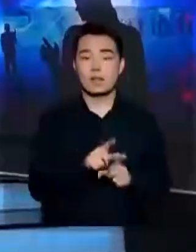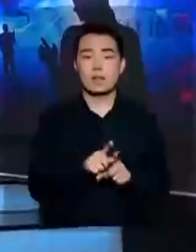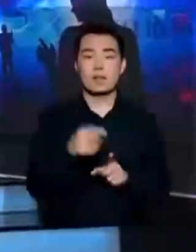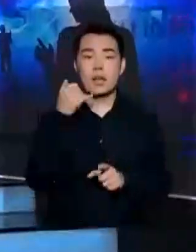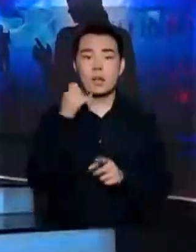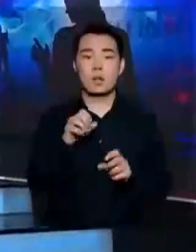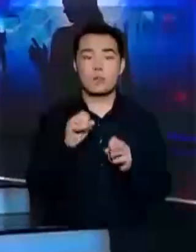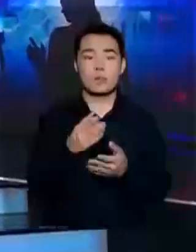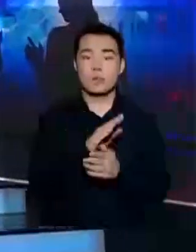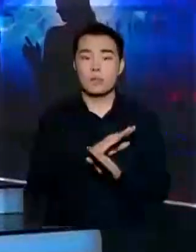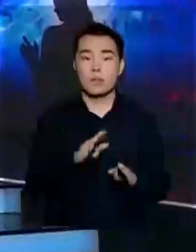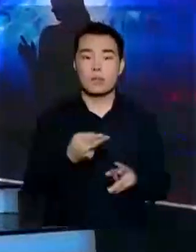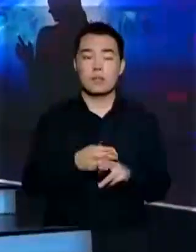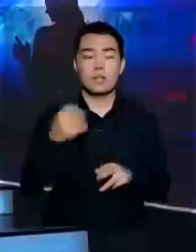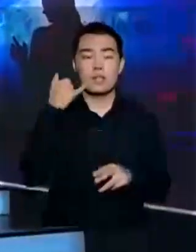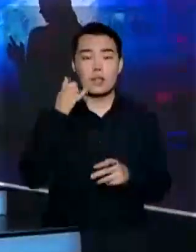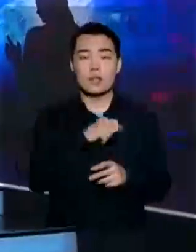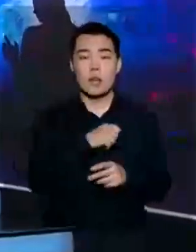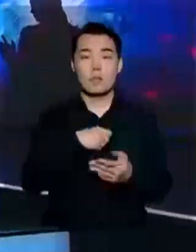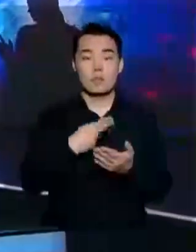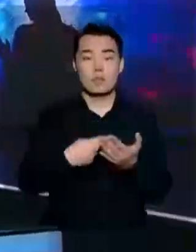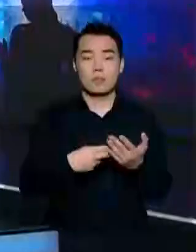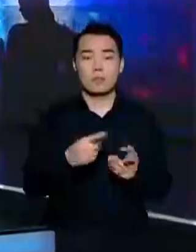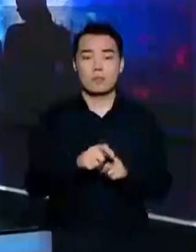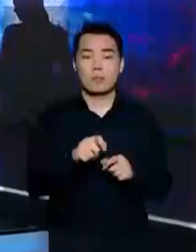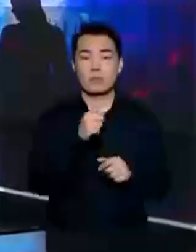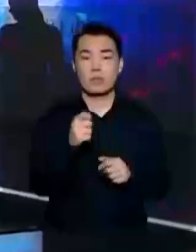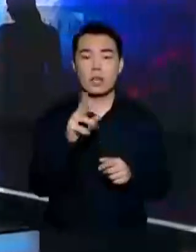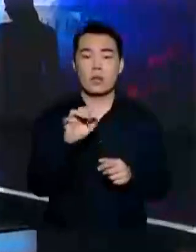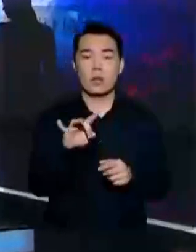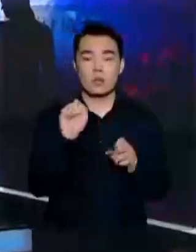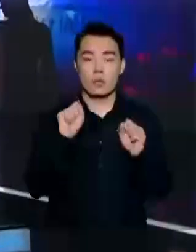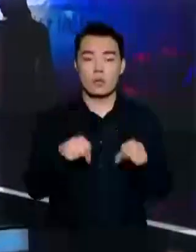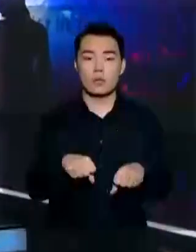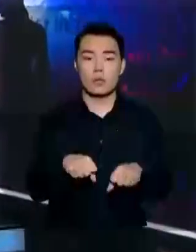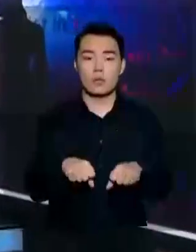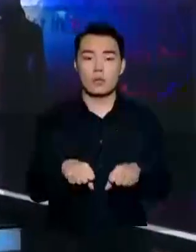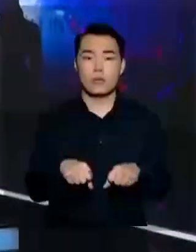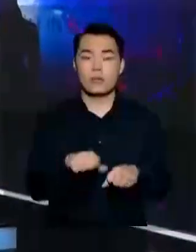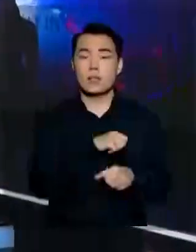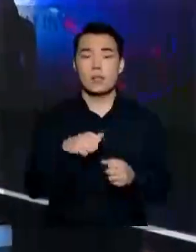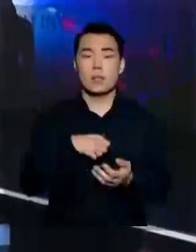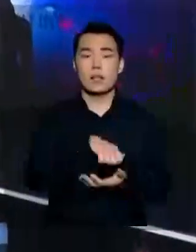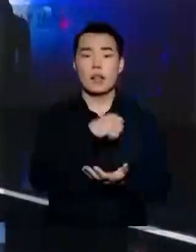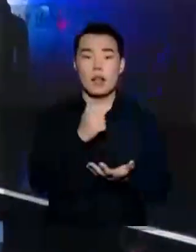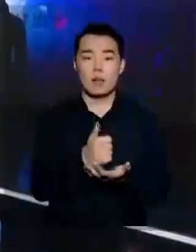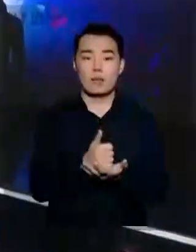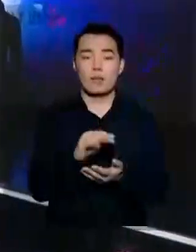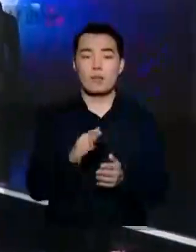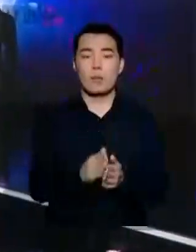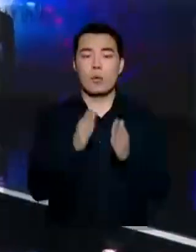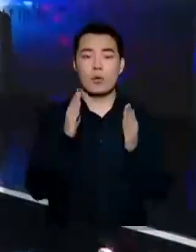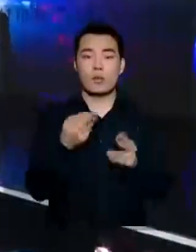қалдырмайды, смартфонын. Ол сияқты смартфон арқылы қол қойып кете бересіз. Ол біздің ең басты и көп